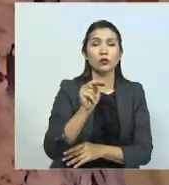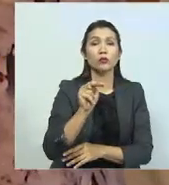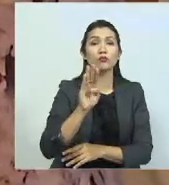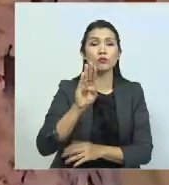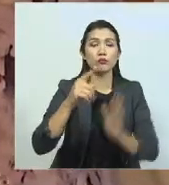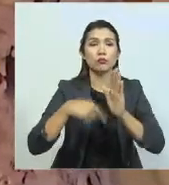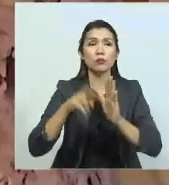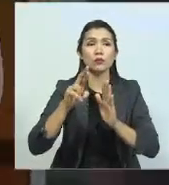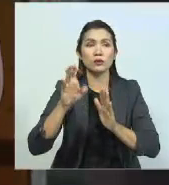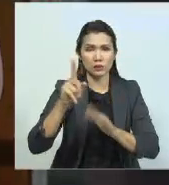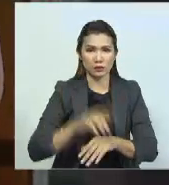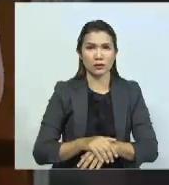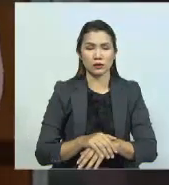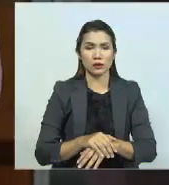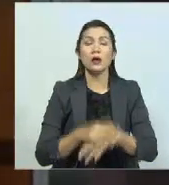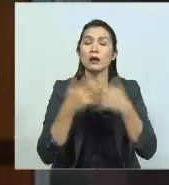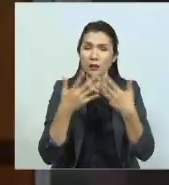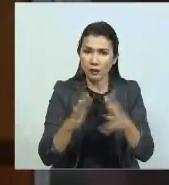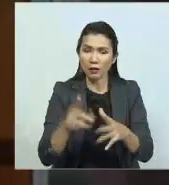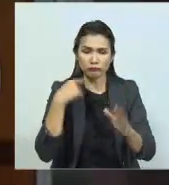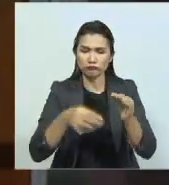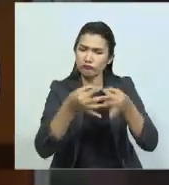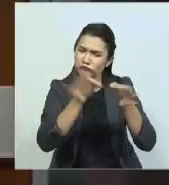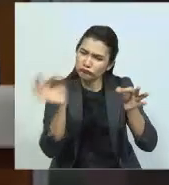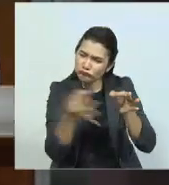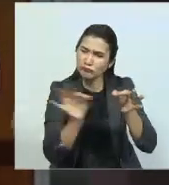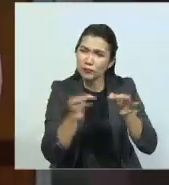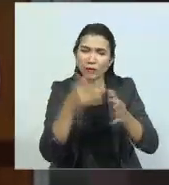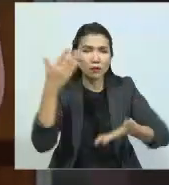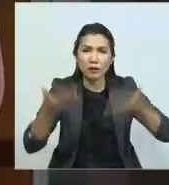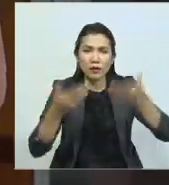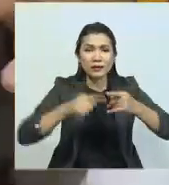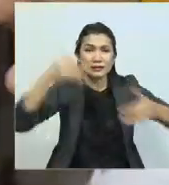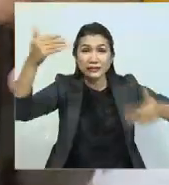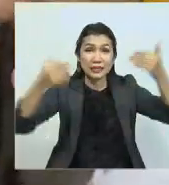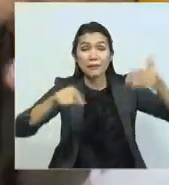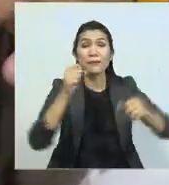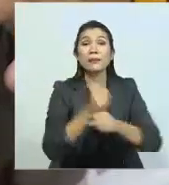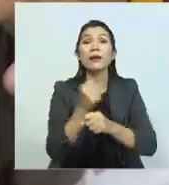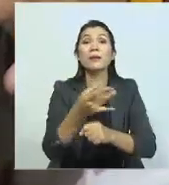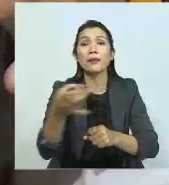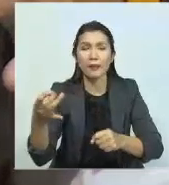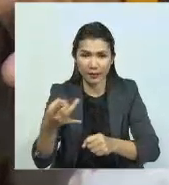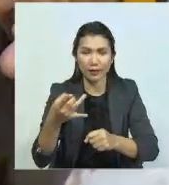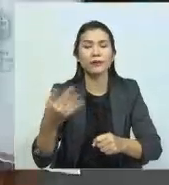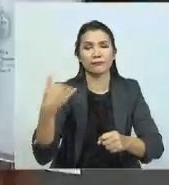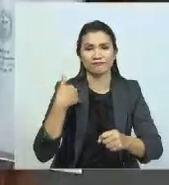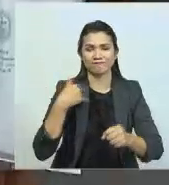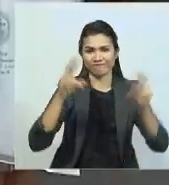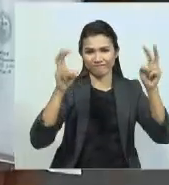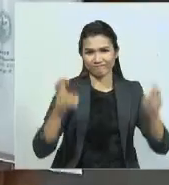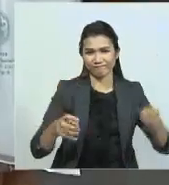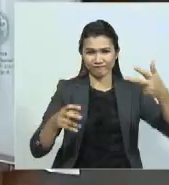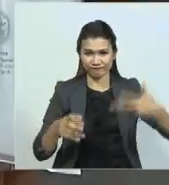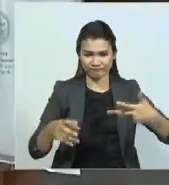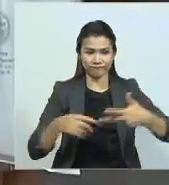บับเยาวชนแล้วก็สำหรับเนื้อหาของนิทรรศการนะครับจะประกอบไปด้วย3หัวเรื่องใหญ่นะครับก็คือเ